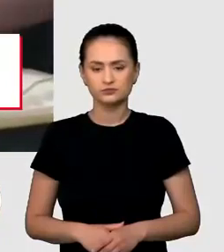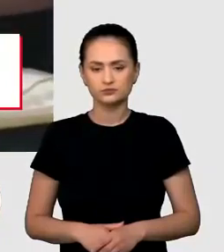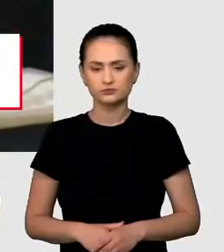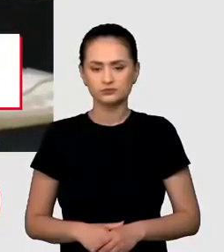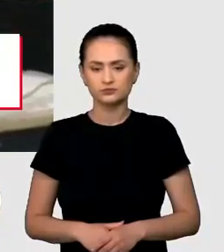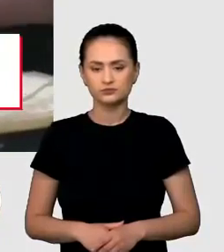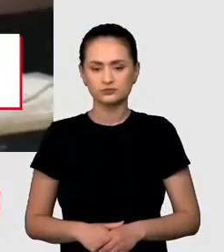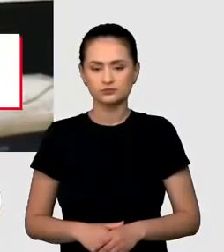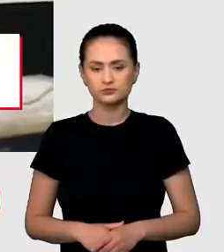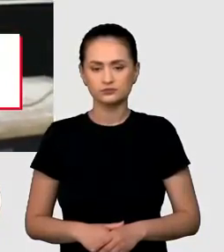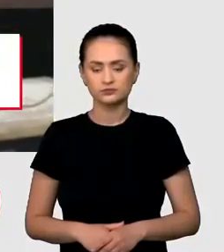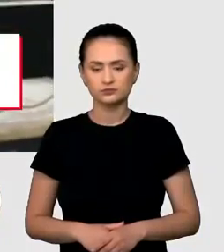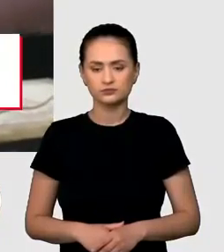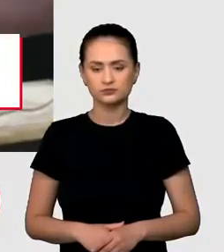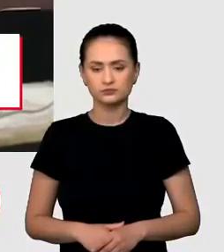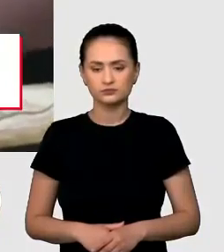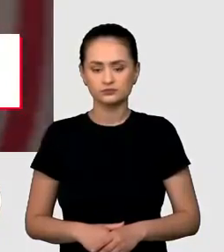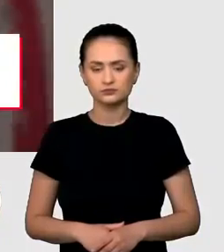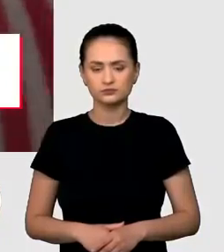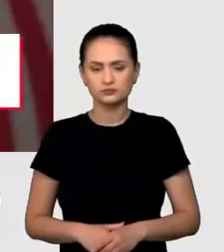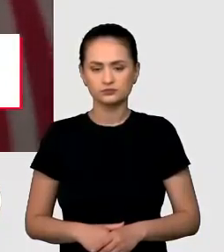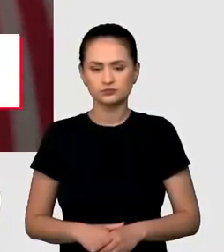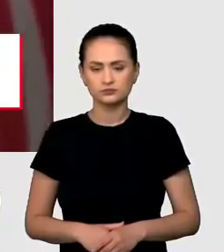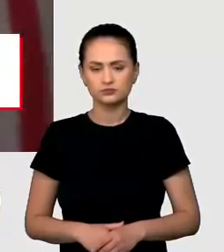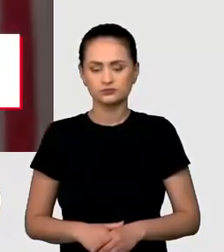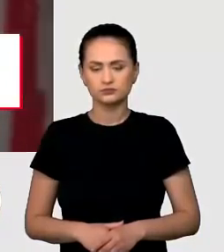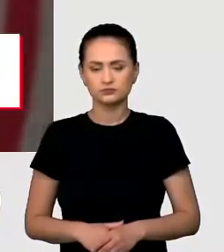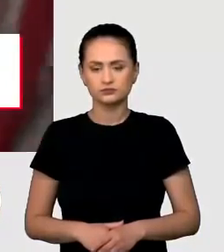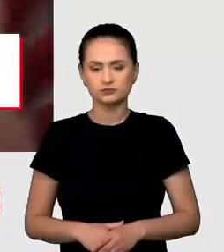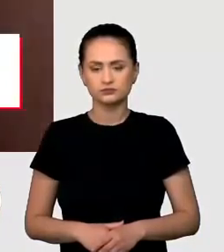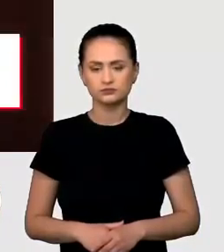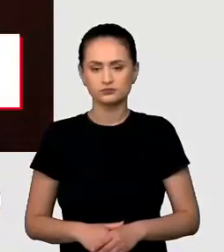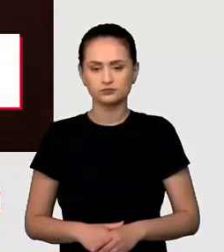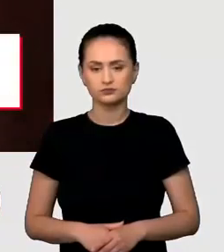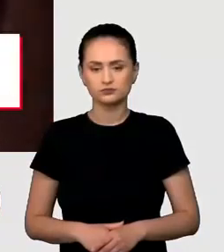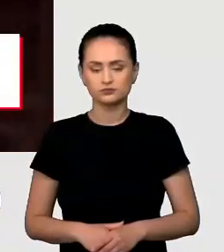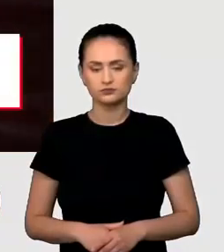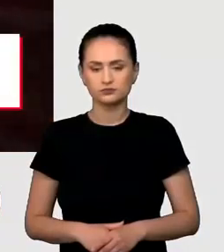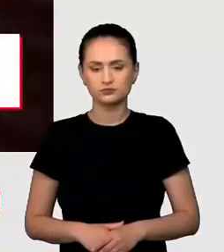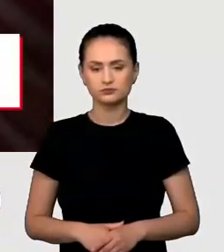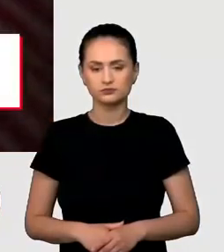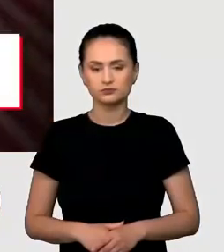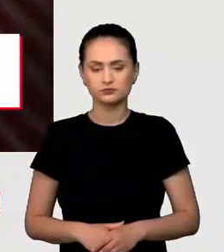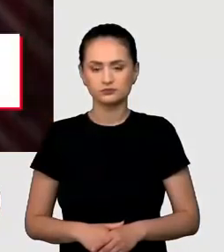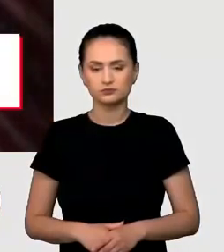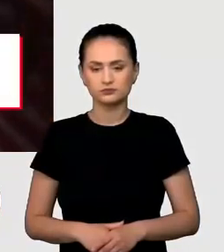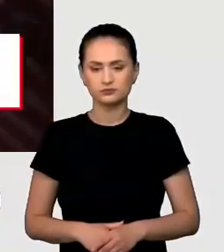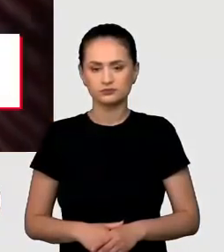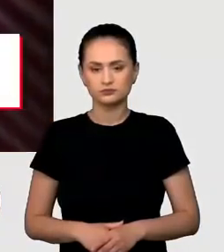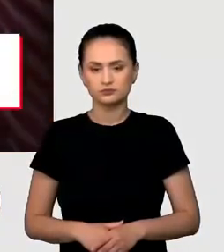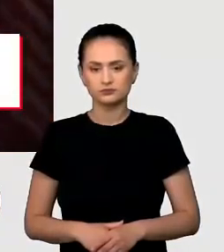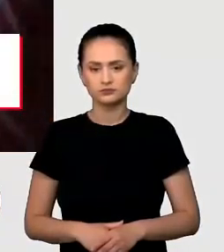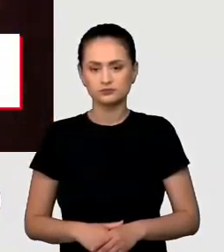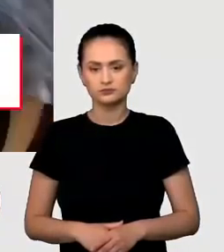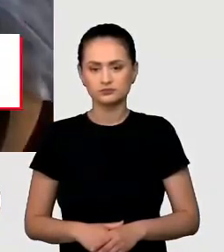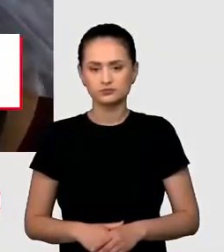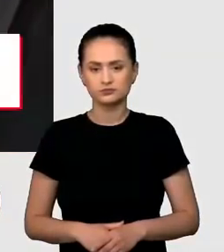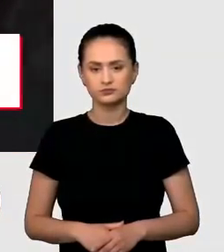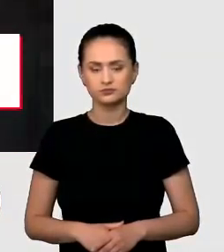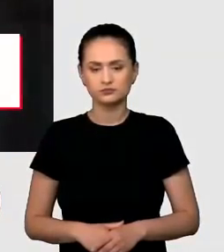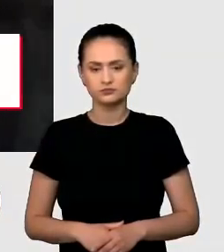оно пыль вот эта, все ж падала, пыляка. Я сразу не